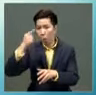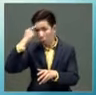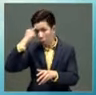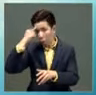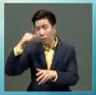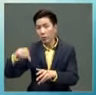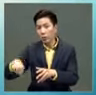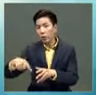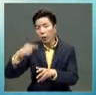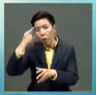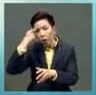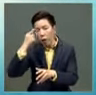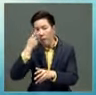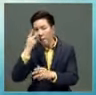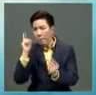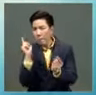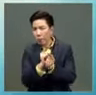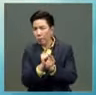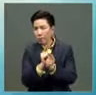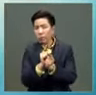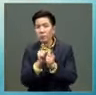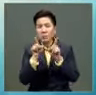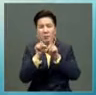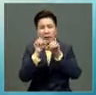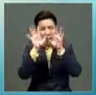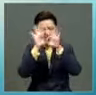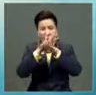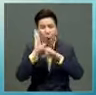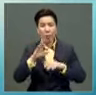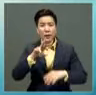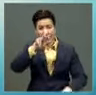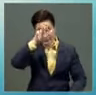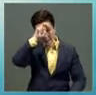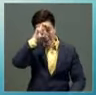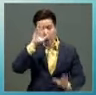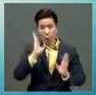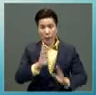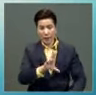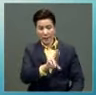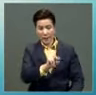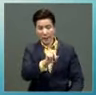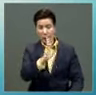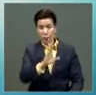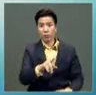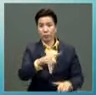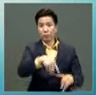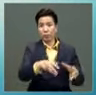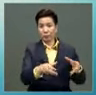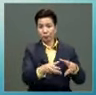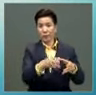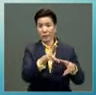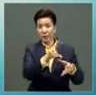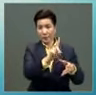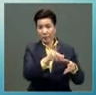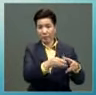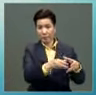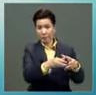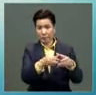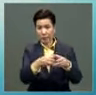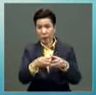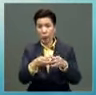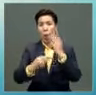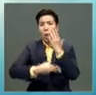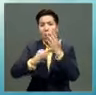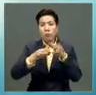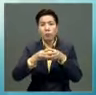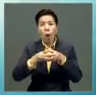าพบผู้ที่เดินทางมาจากประเทศอียิปต์31คนและออกจากโรงแรมออกไ